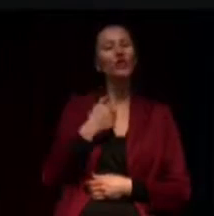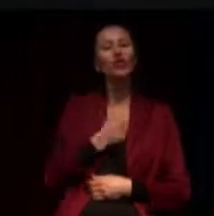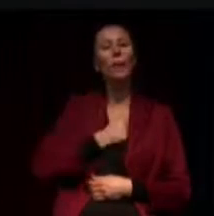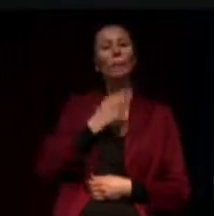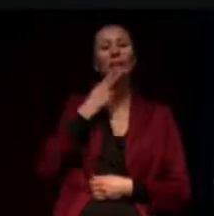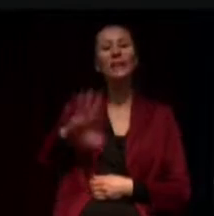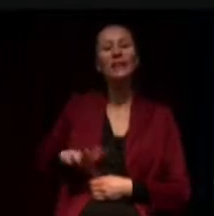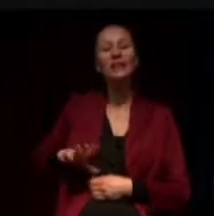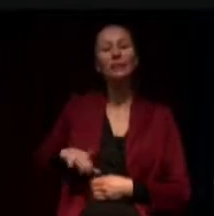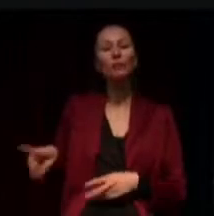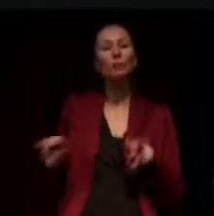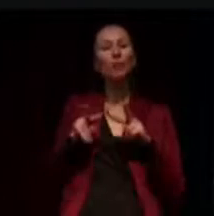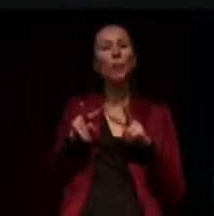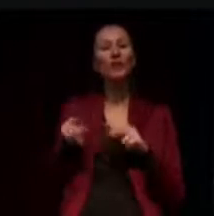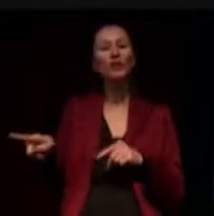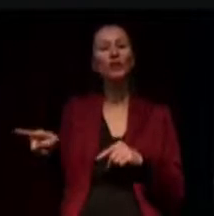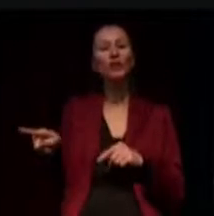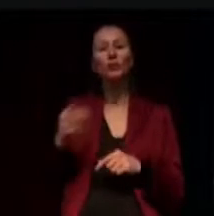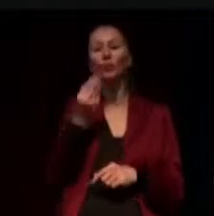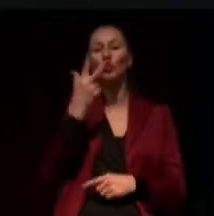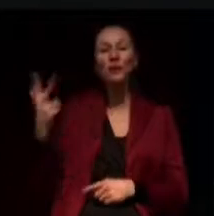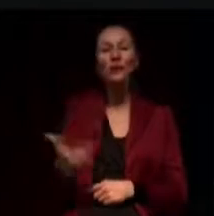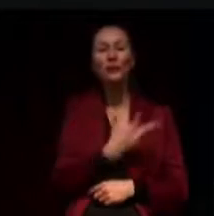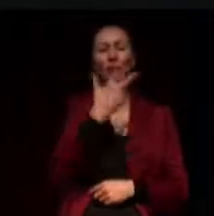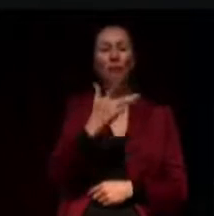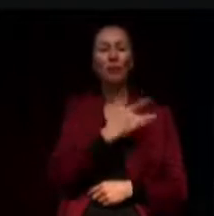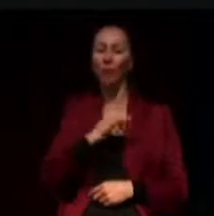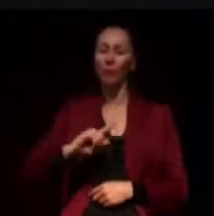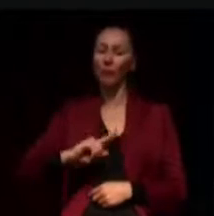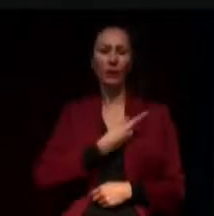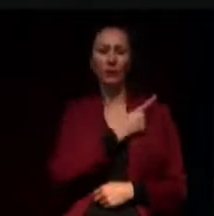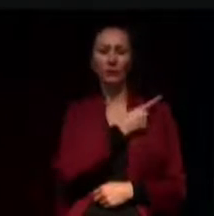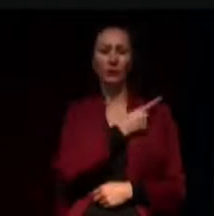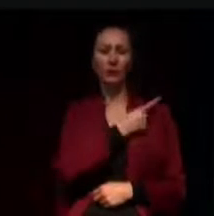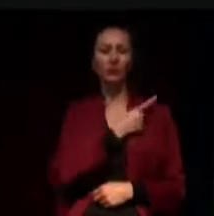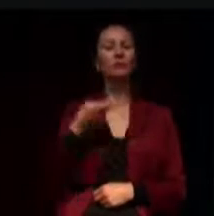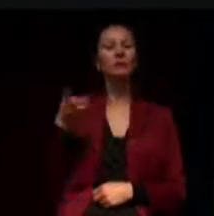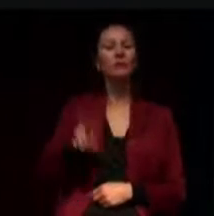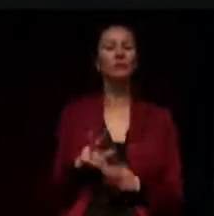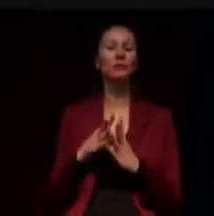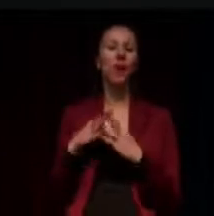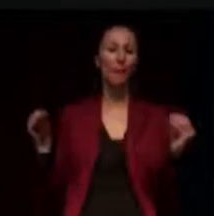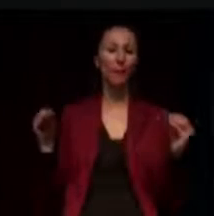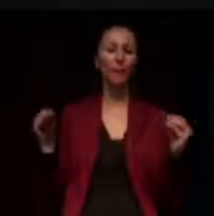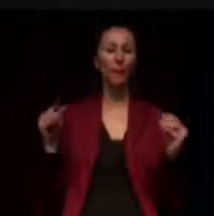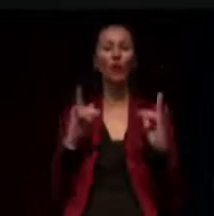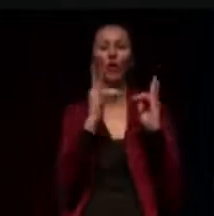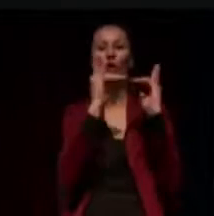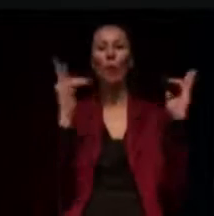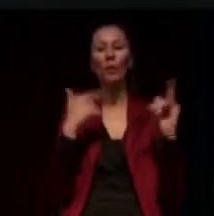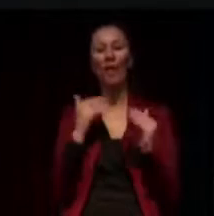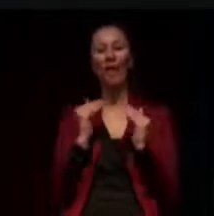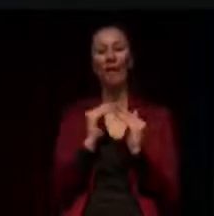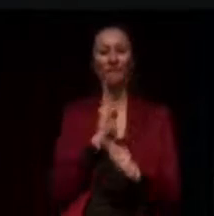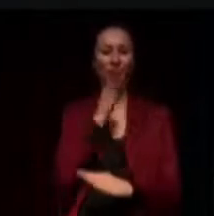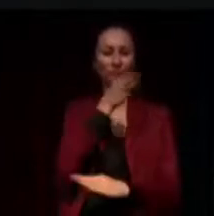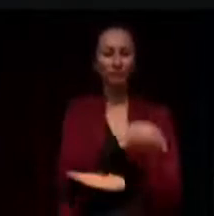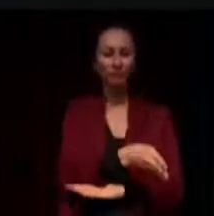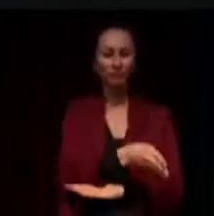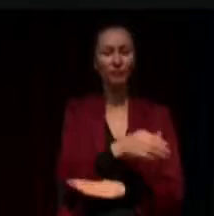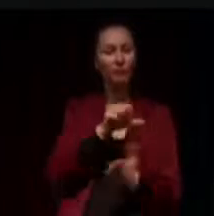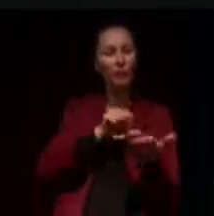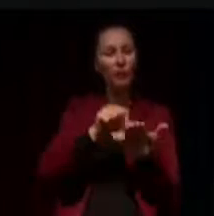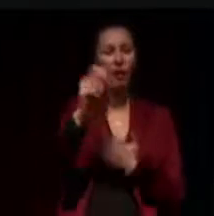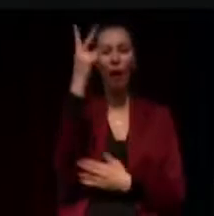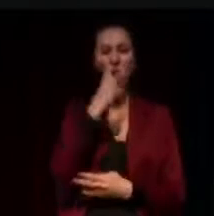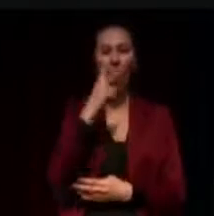kızım Mübeşşir'imi şiddetli bir kalp krizi neticesinde kaybettim. Köprüdeki evime geldim.